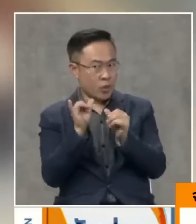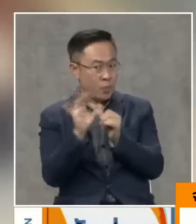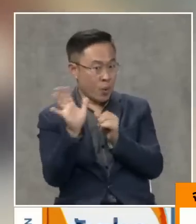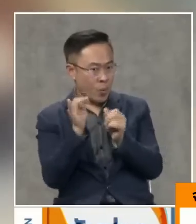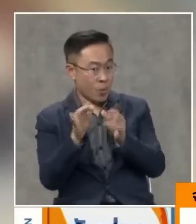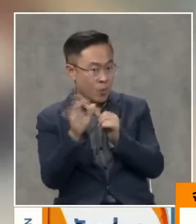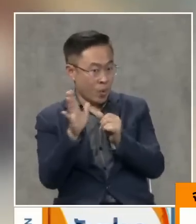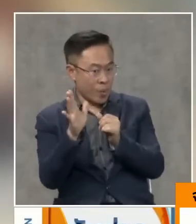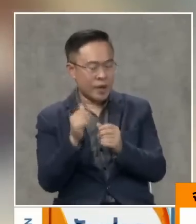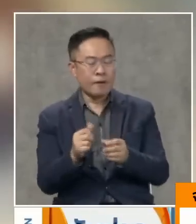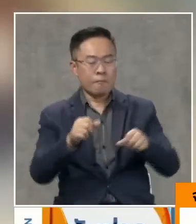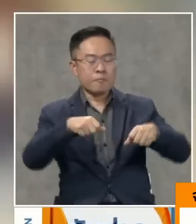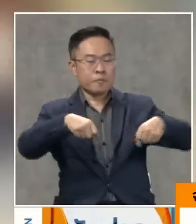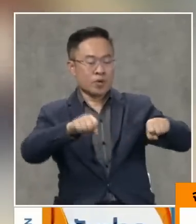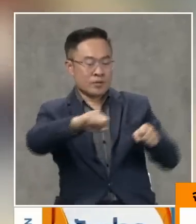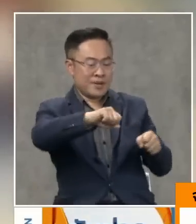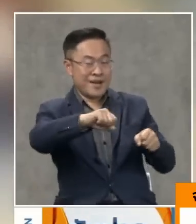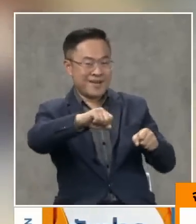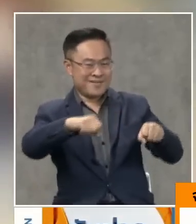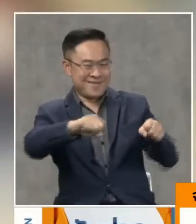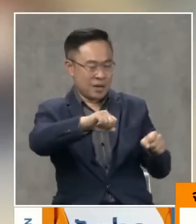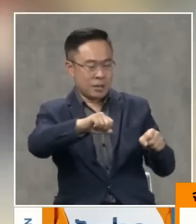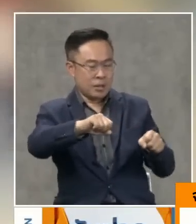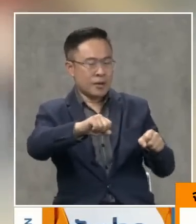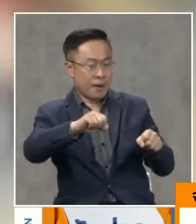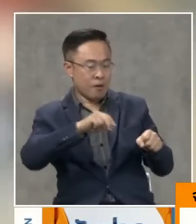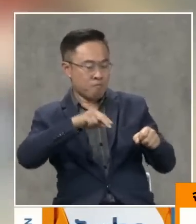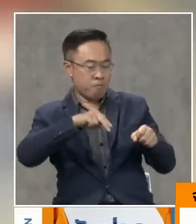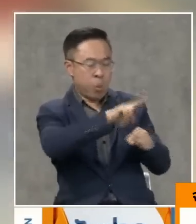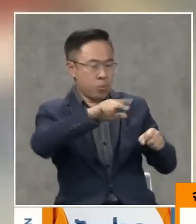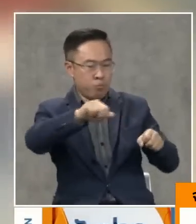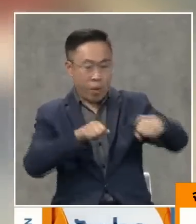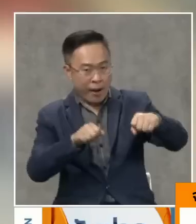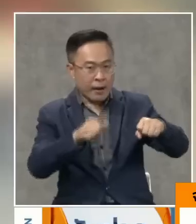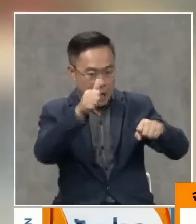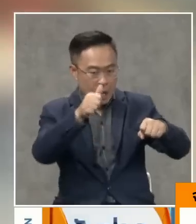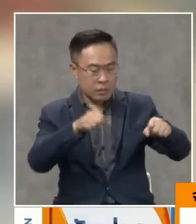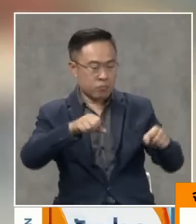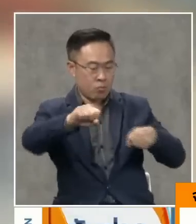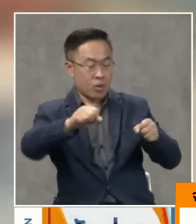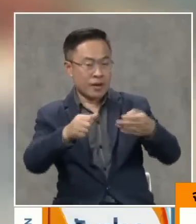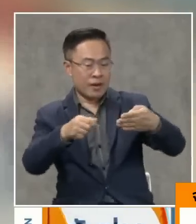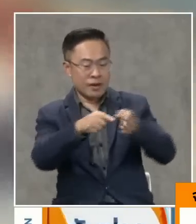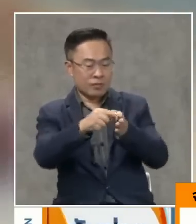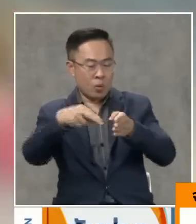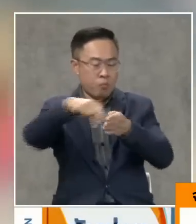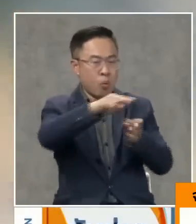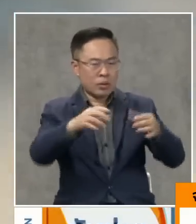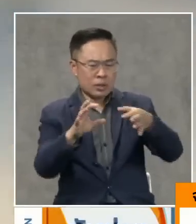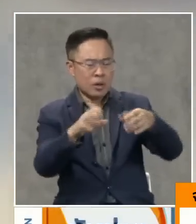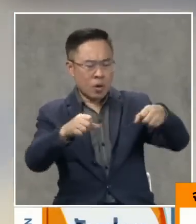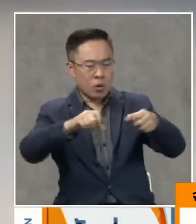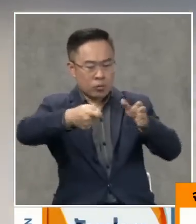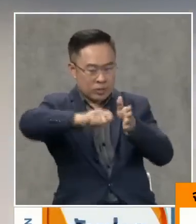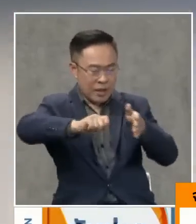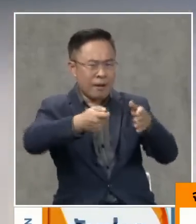นั่งคล่อมรถปั๊บค่ะจากนั้นใช้เท้าสองเท้าเลยค่ะถีบไปที่แฮนด์รถจะให้ล็อกคอหลุดนะคะพอล็อก